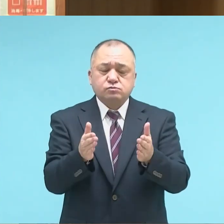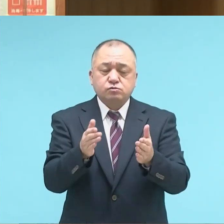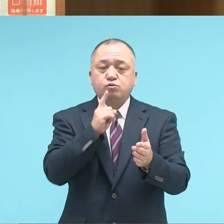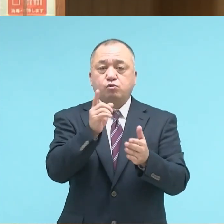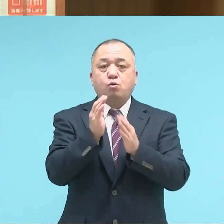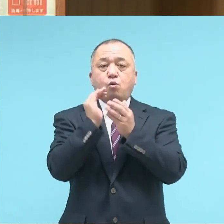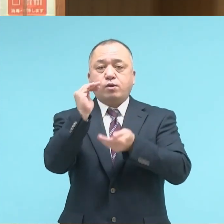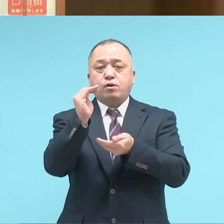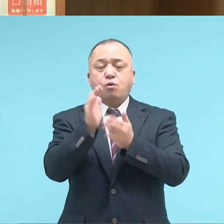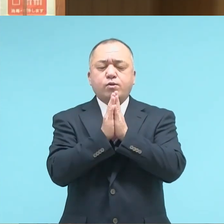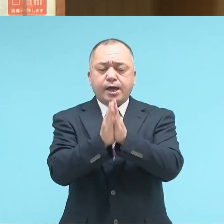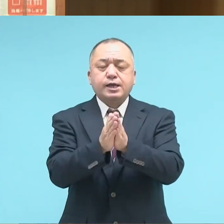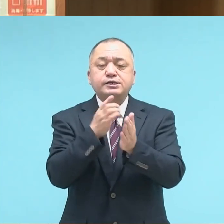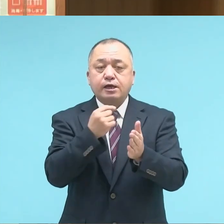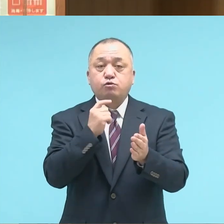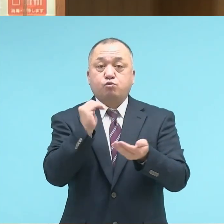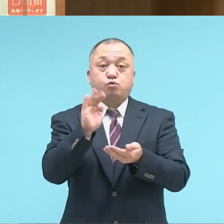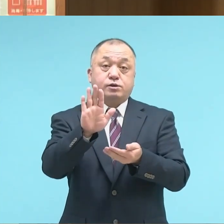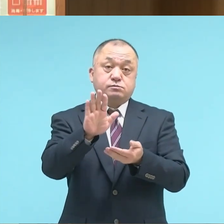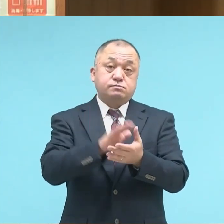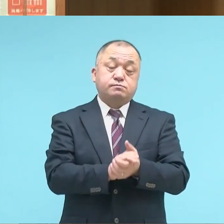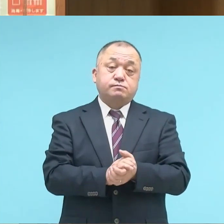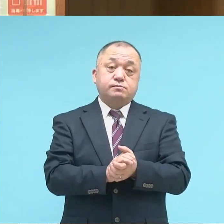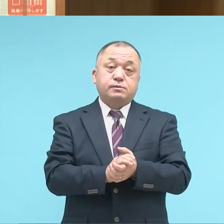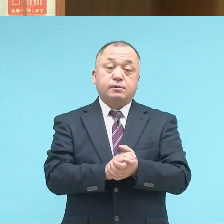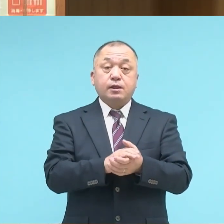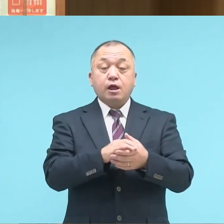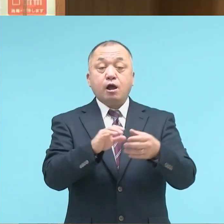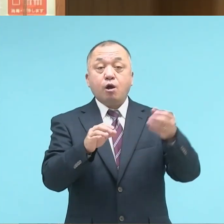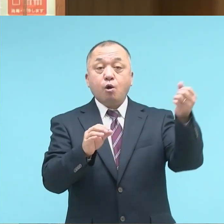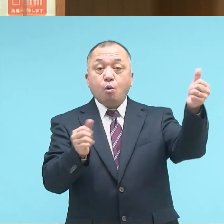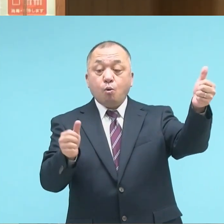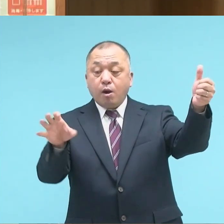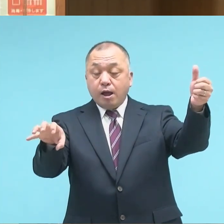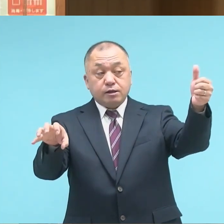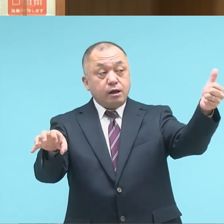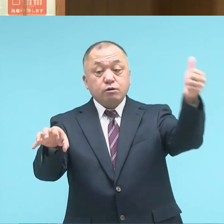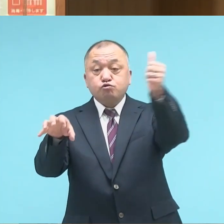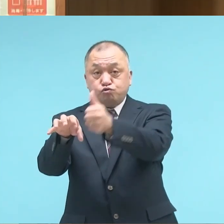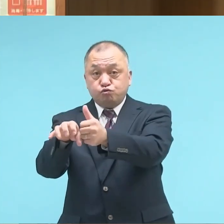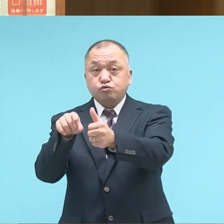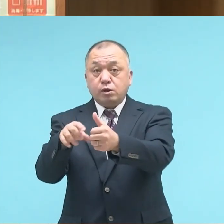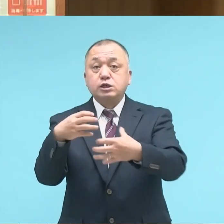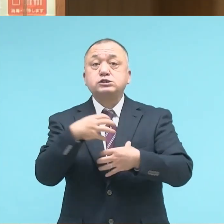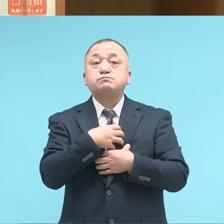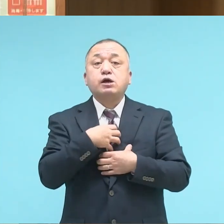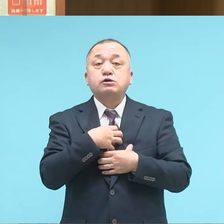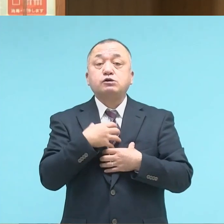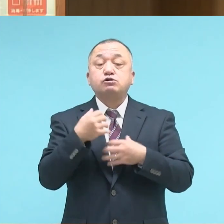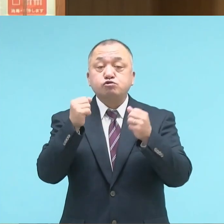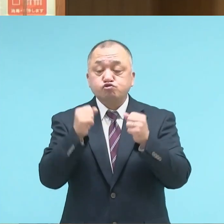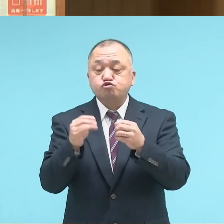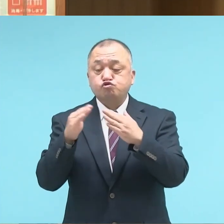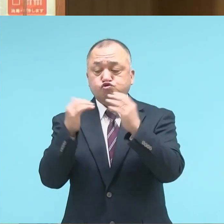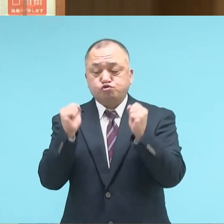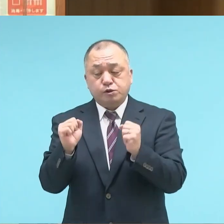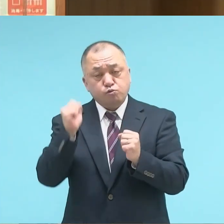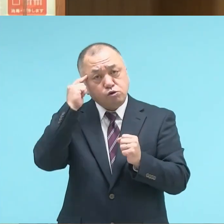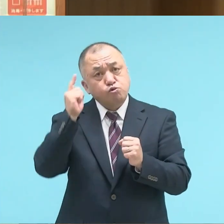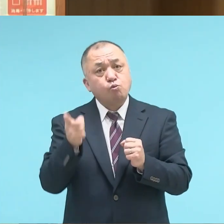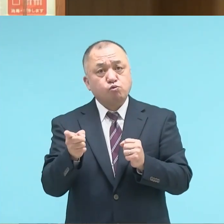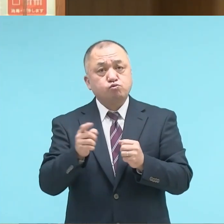です。 すみません、外から感染が来るというようなことを心配される住民もいらっしゃるんじゃない